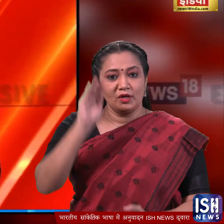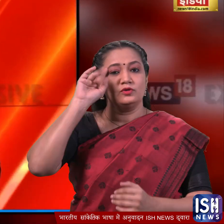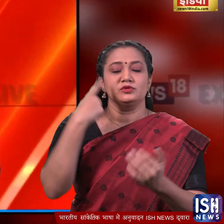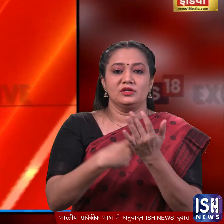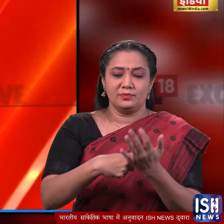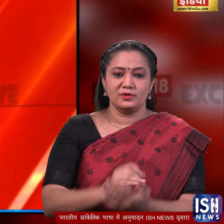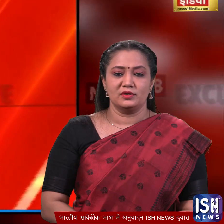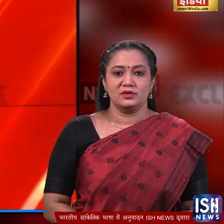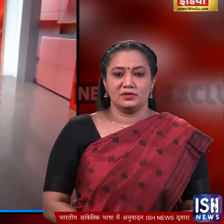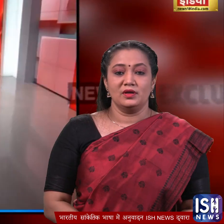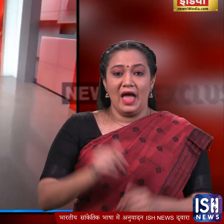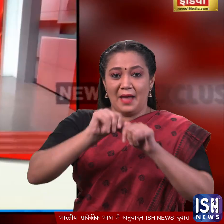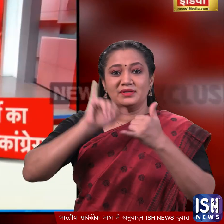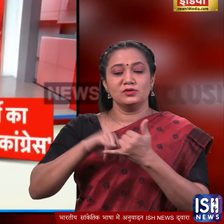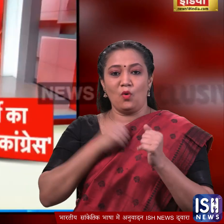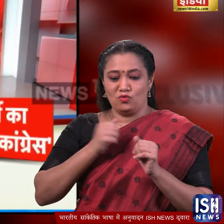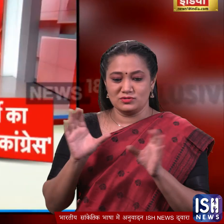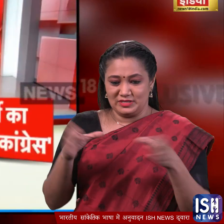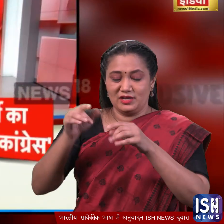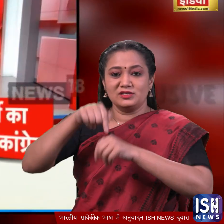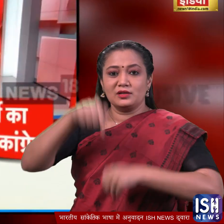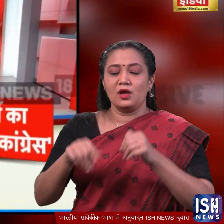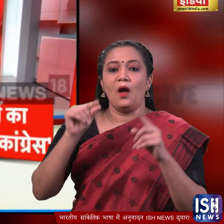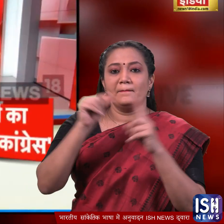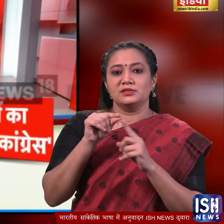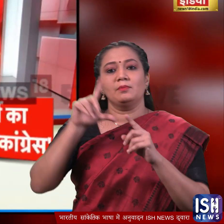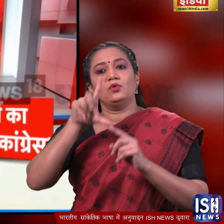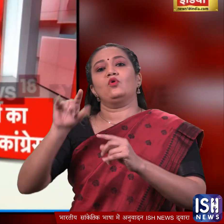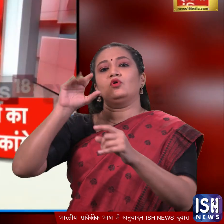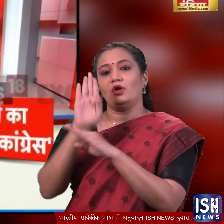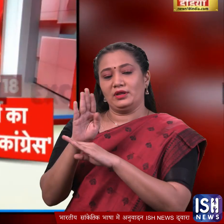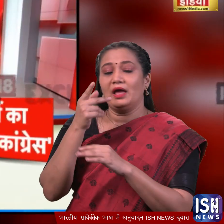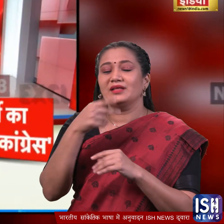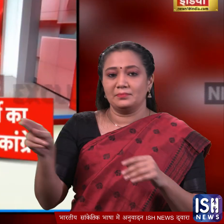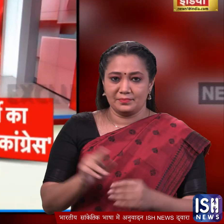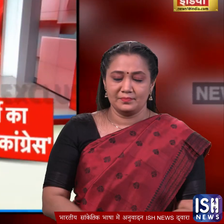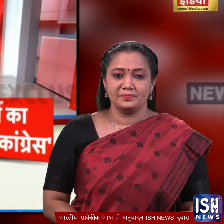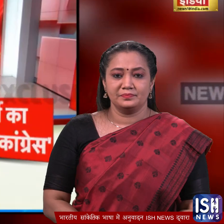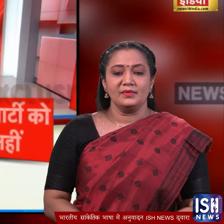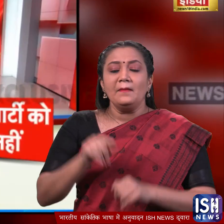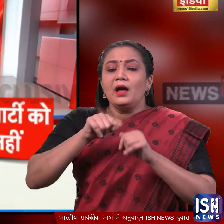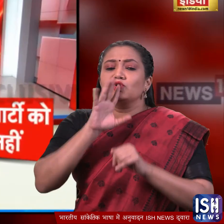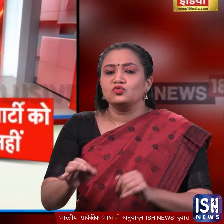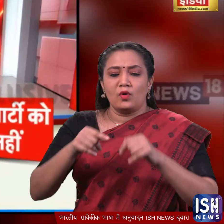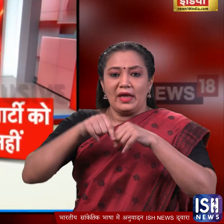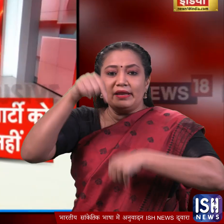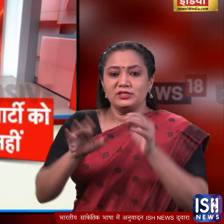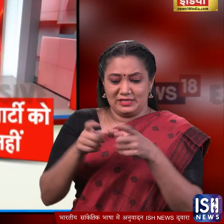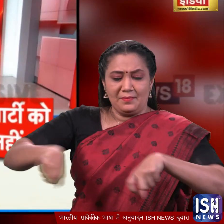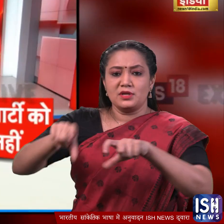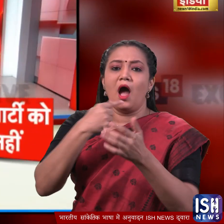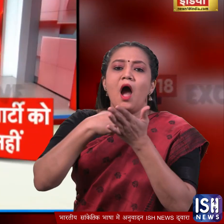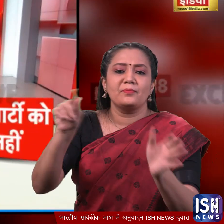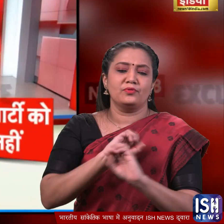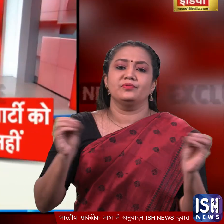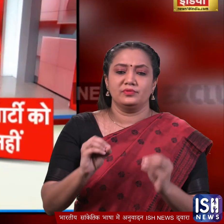चमन पलानिया की रिपोर्ट है कि कैप्टन अमरिंदर सिंह ने अपनी नई पार्टी का नाम पंजाब लोक कांग्रेस रखा है। हालांकि अभी चुनाव आयोग से उनकी नई